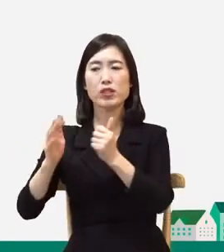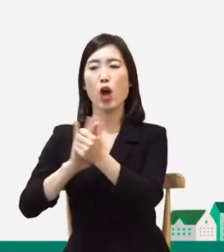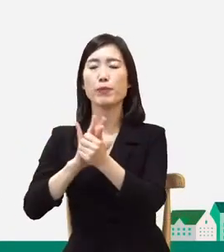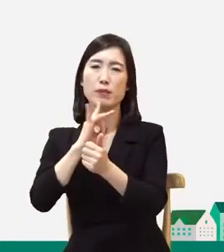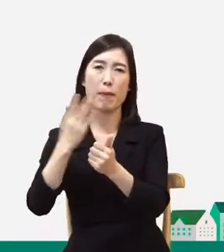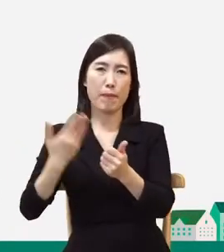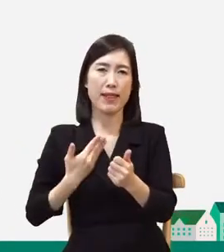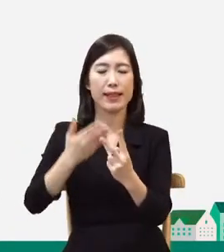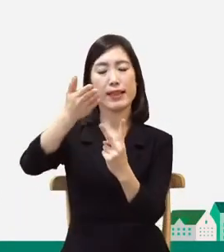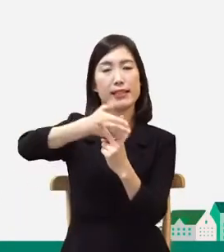가지 형태로 운영되고 있습니다.